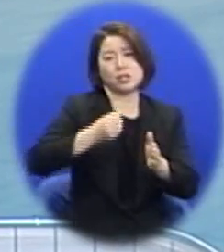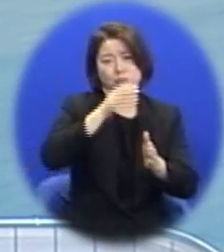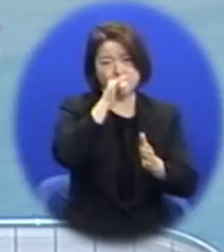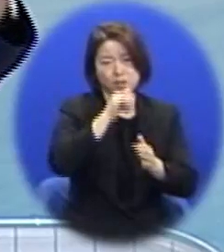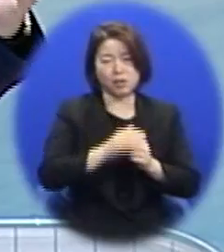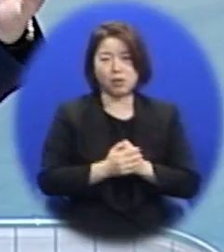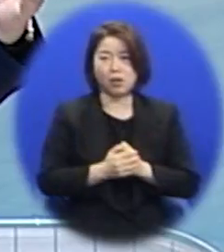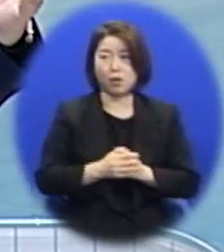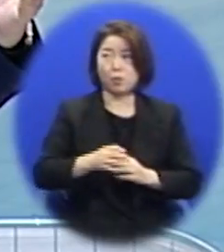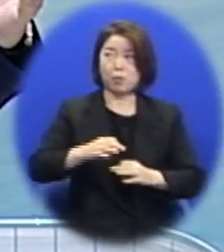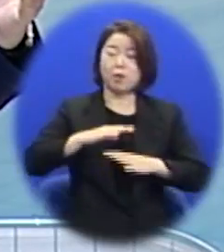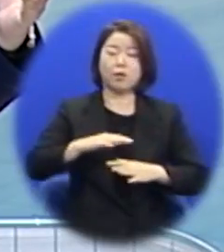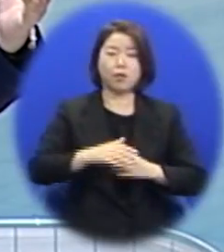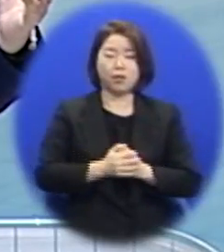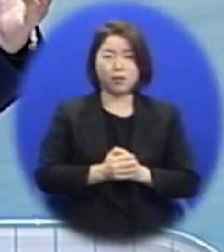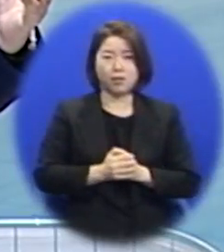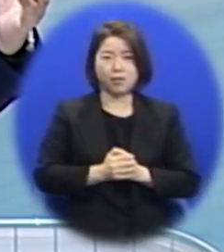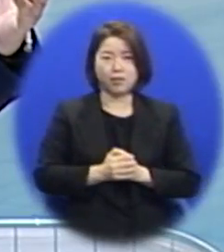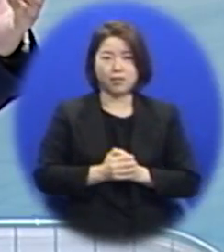깜짝 놀랐죠.